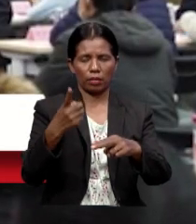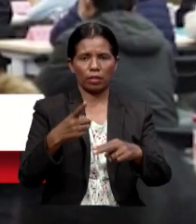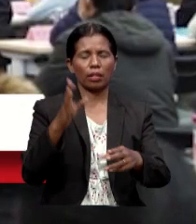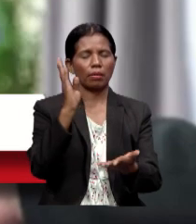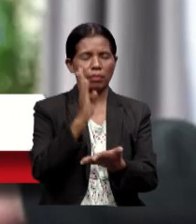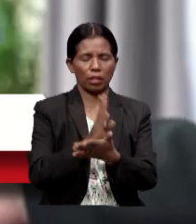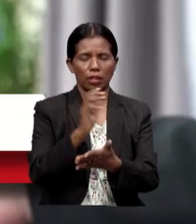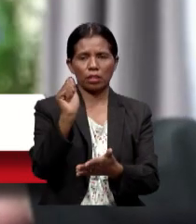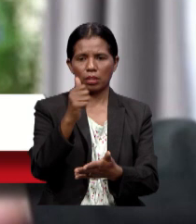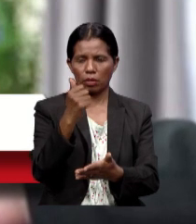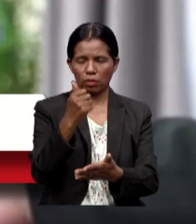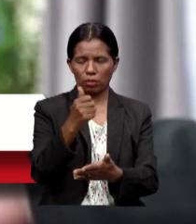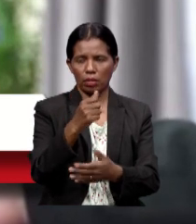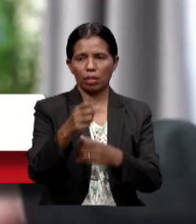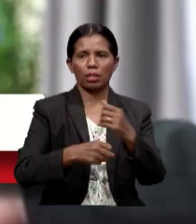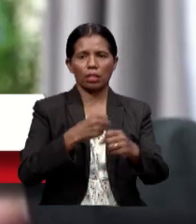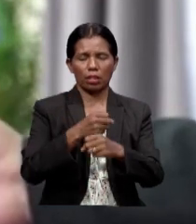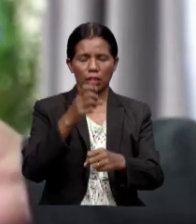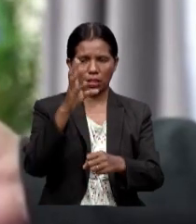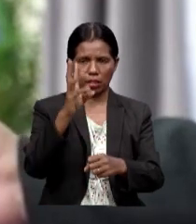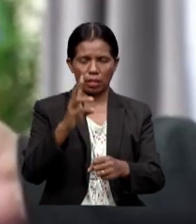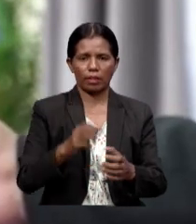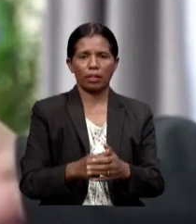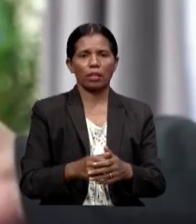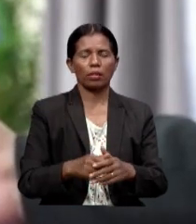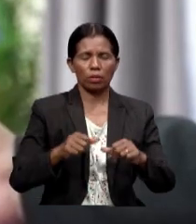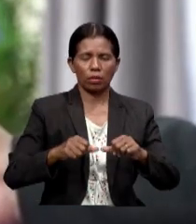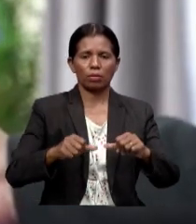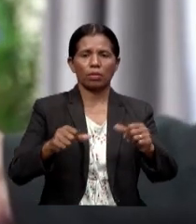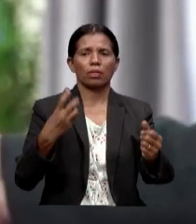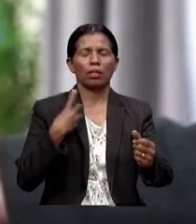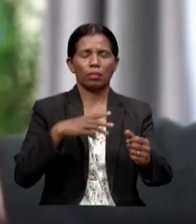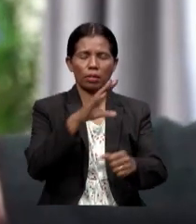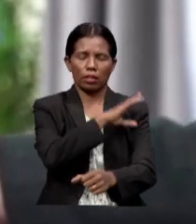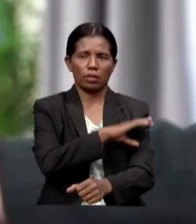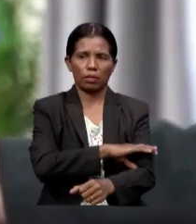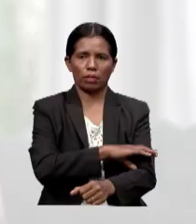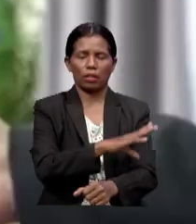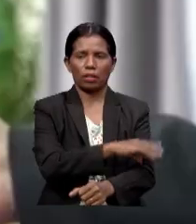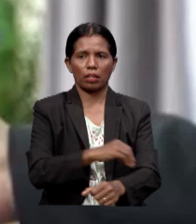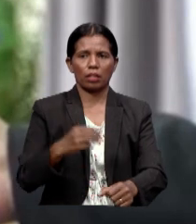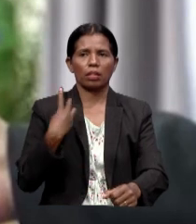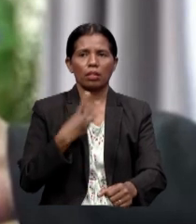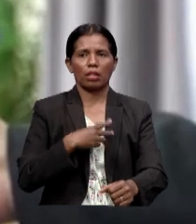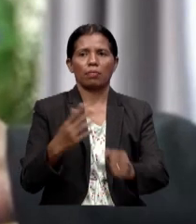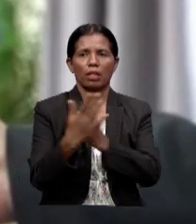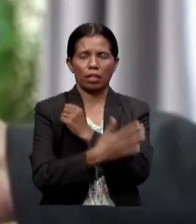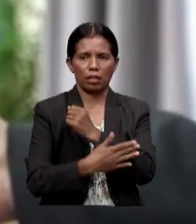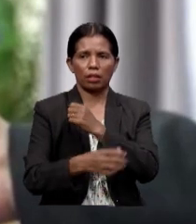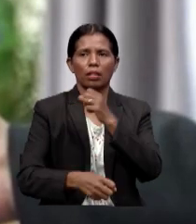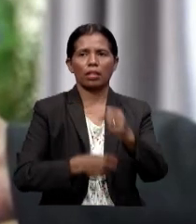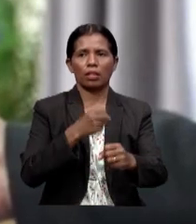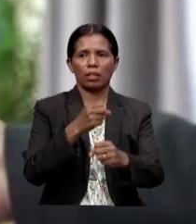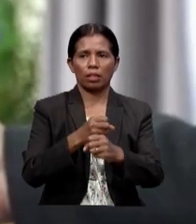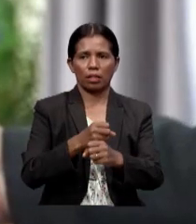biliang sanulu resing batinang neng tuir malu. Hodi kontribui ba aminia segurança energetika iha aminia nasaun durante tina sanolu